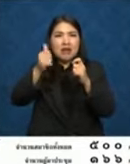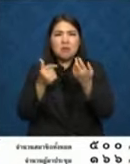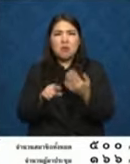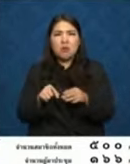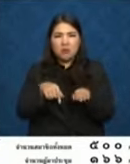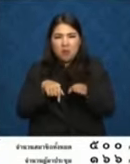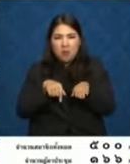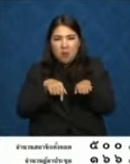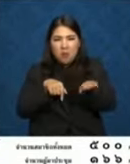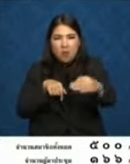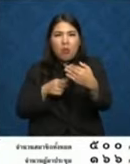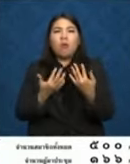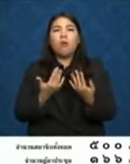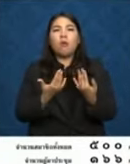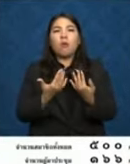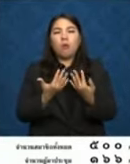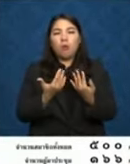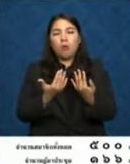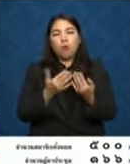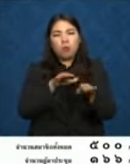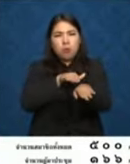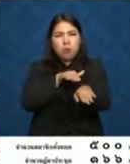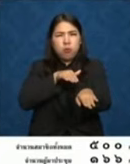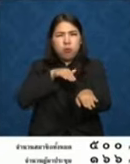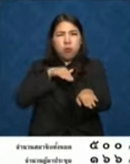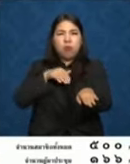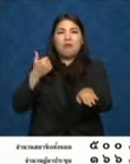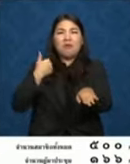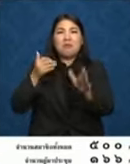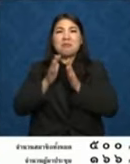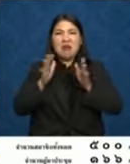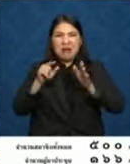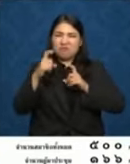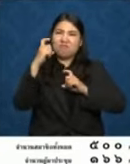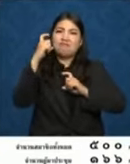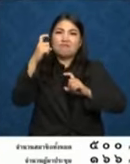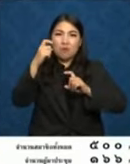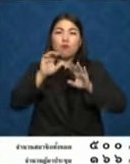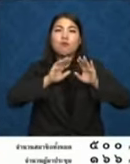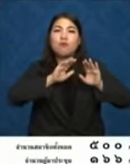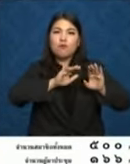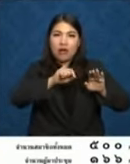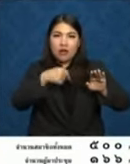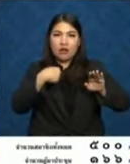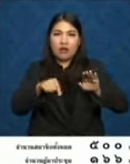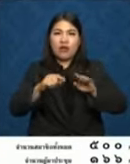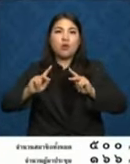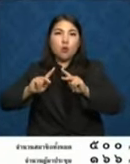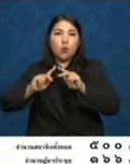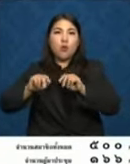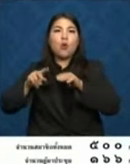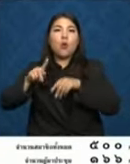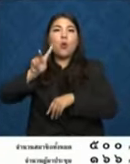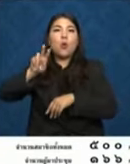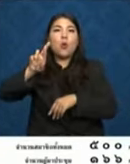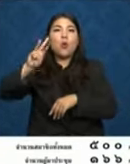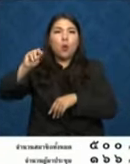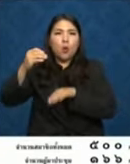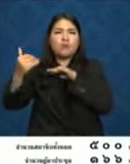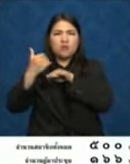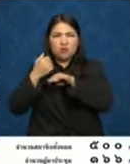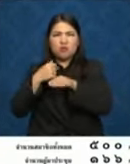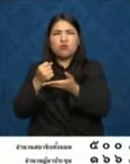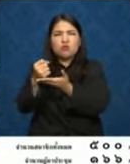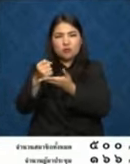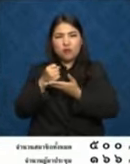ที่จุดนี้นะครับเยอะมากนะครับเป็นอันตรายมากเลยนะครับก็อยากจะฝากกรมทางหลวงนะครับพิจารณานะครับว่าถ้าสร้างสะพานกลับ